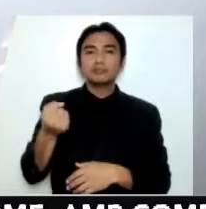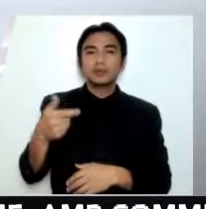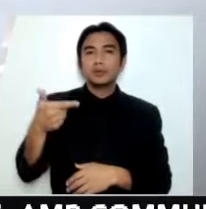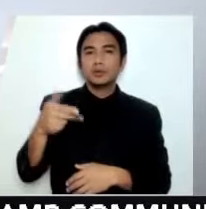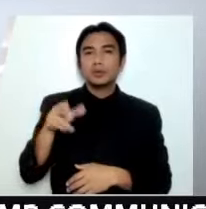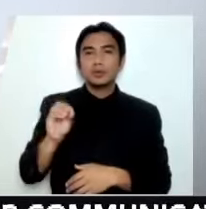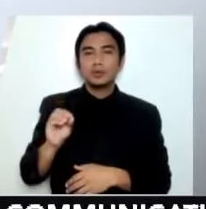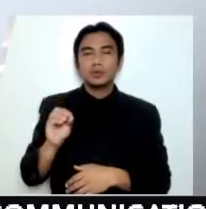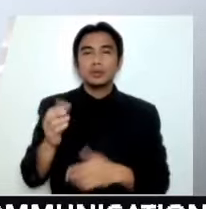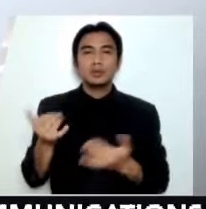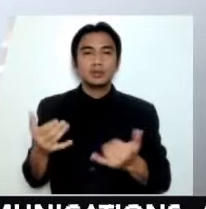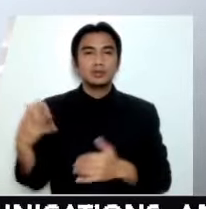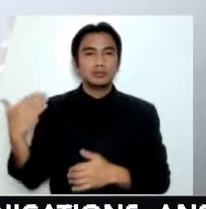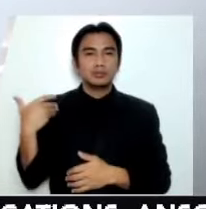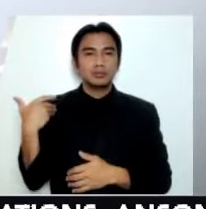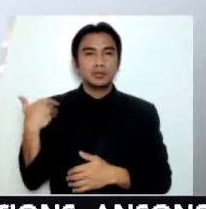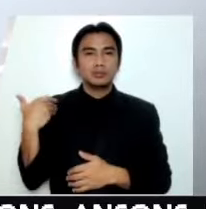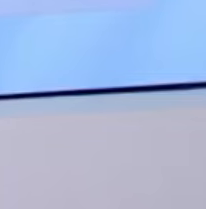ni Guo kaugnay nito.